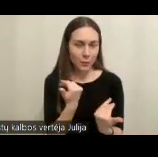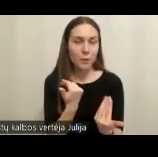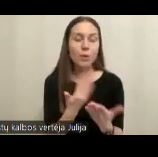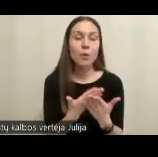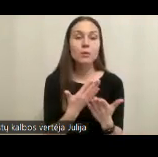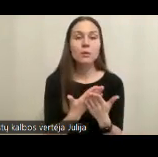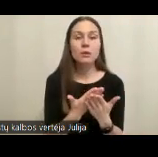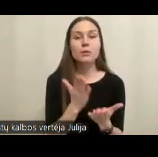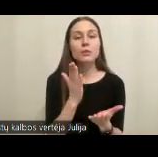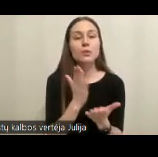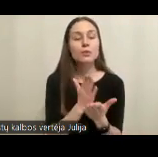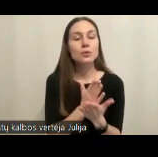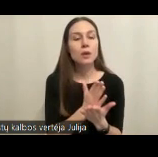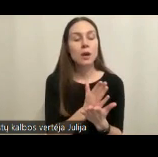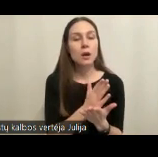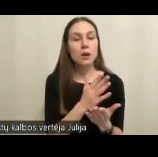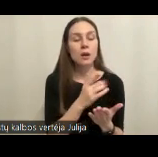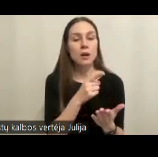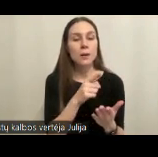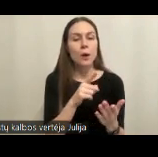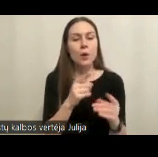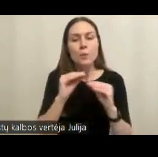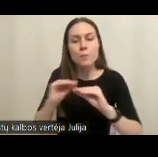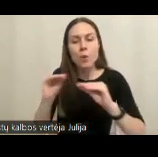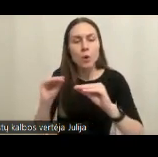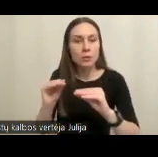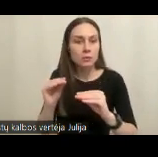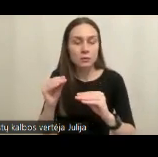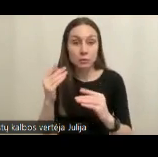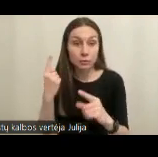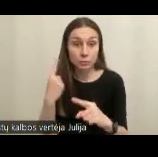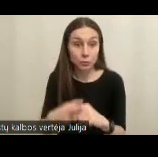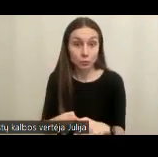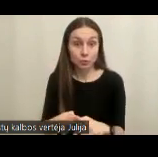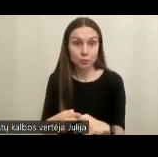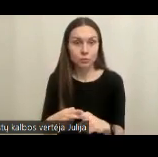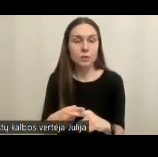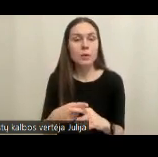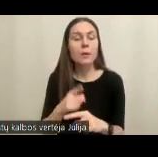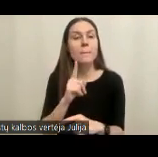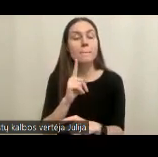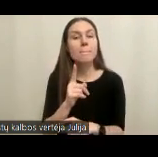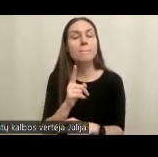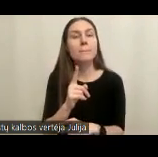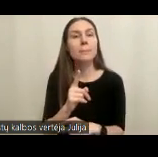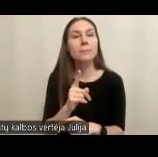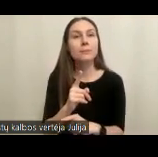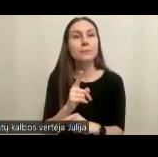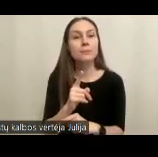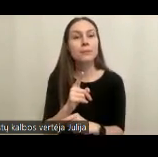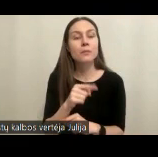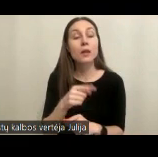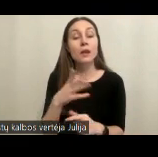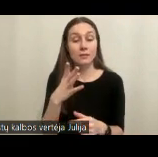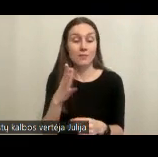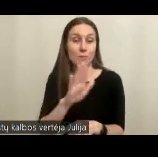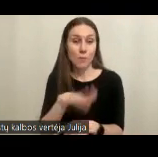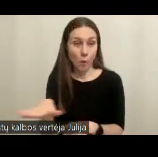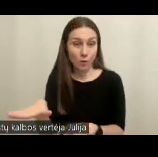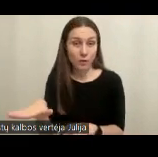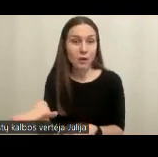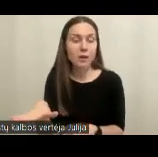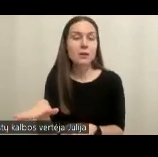faktiškai neįmanoma išmokyti. Ir tai yra kažkas tokio, kas turi kertinę reikšmę užtikrinant, kad jūsų mokiniai, jūsų skaitytojai